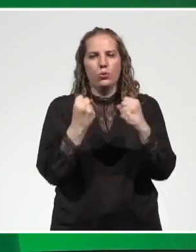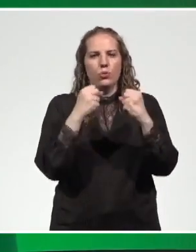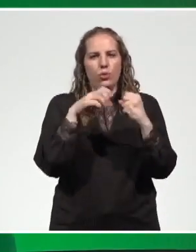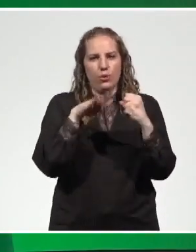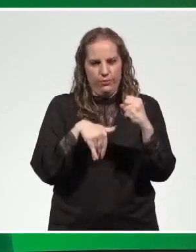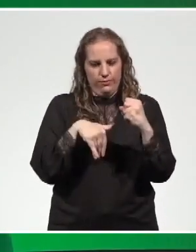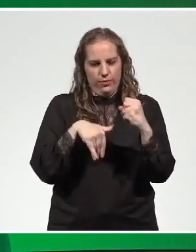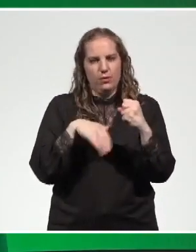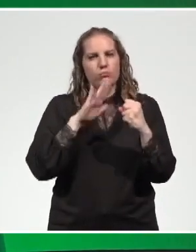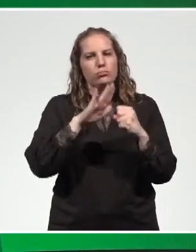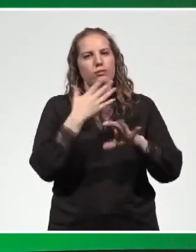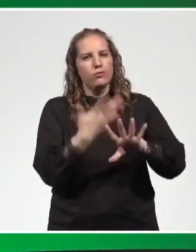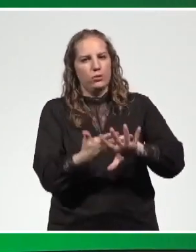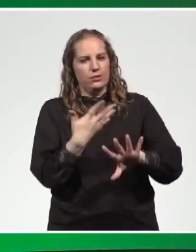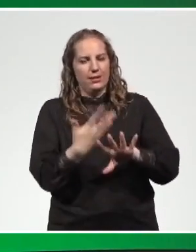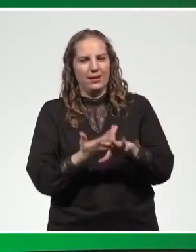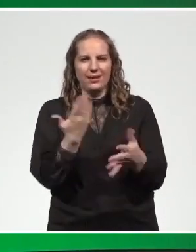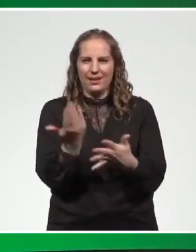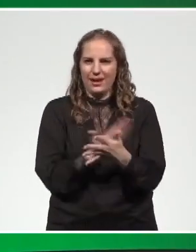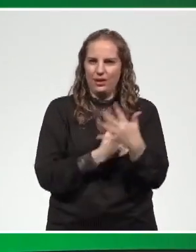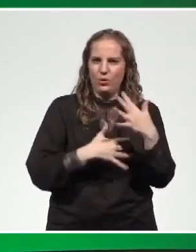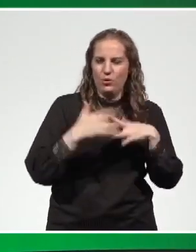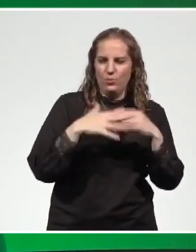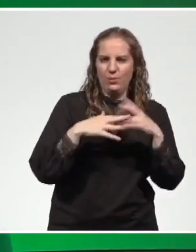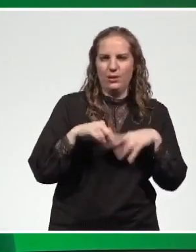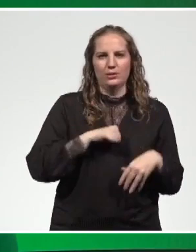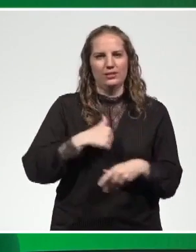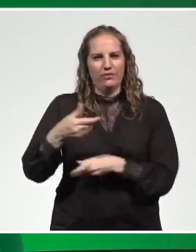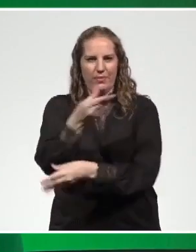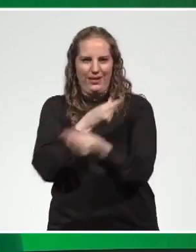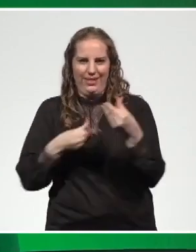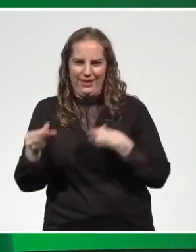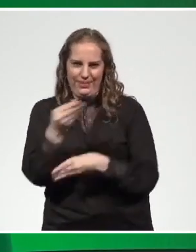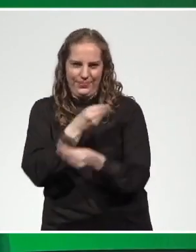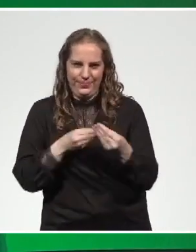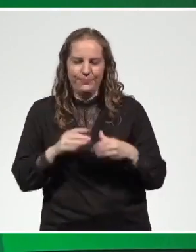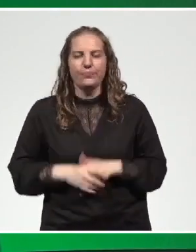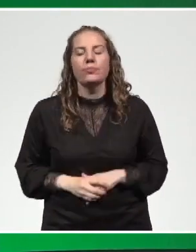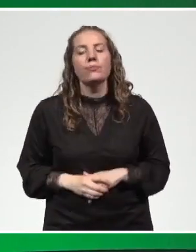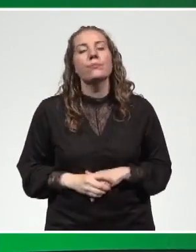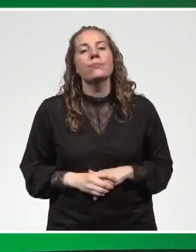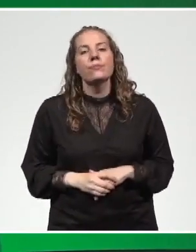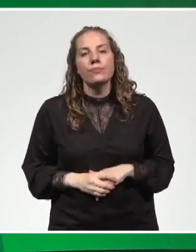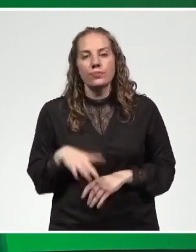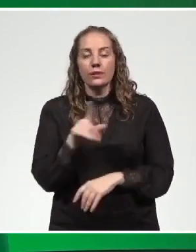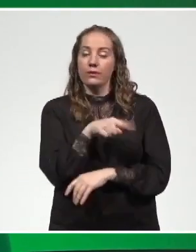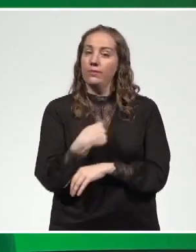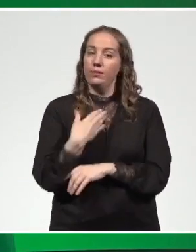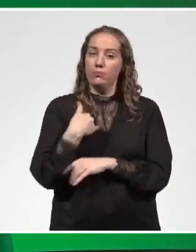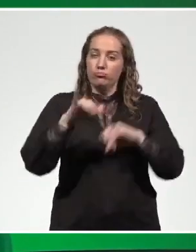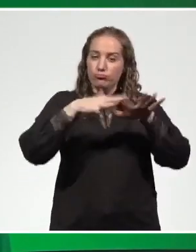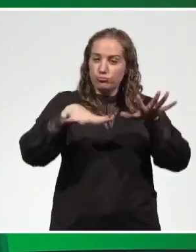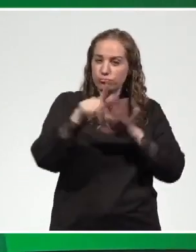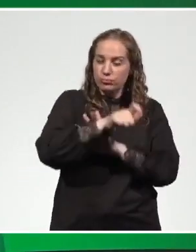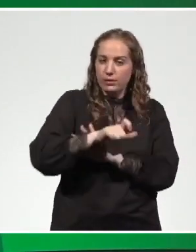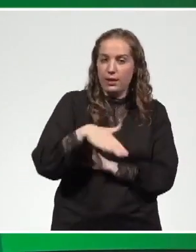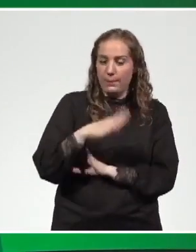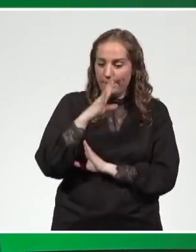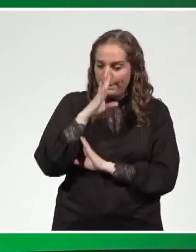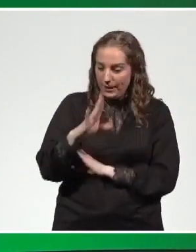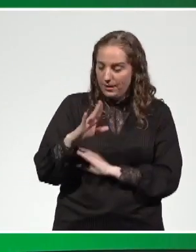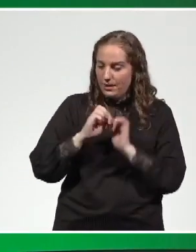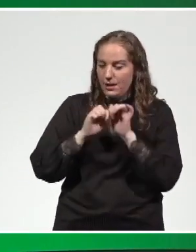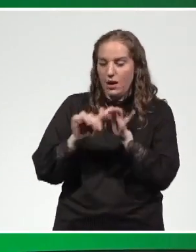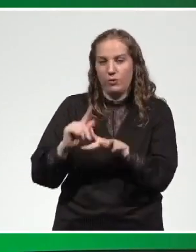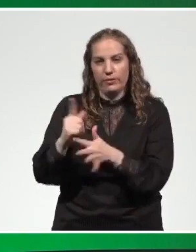hana á forsendum grænnar uppbyggingar og sjálfbærni. Við viljum að almenningur hafi beina aðkomu að